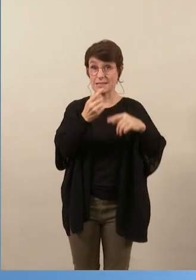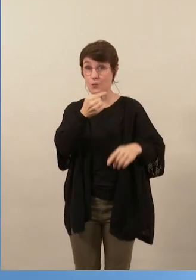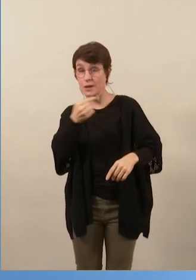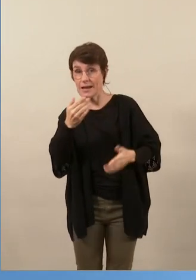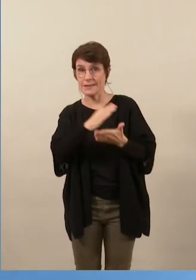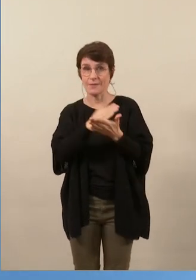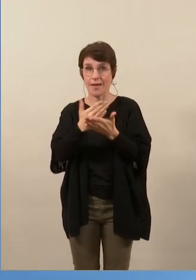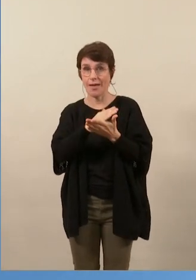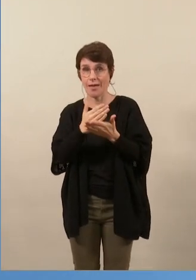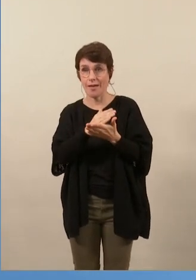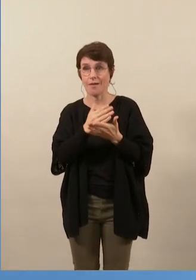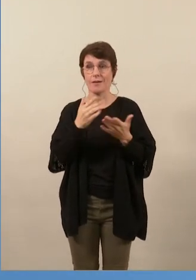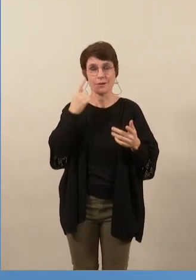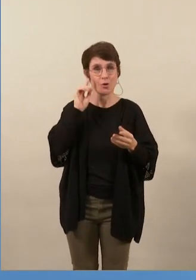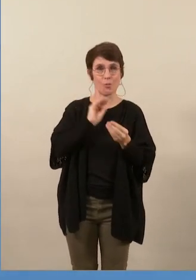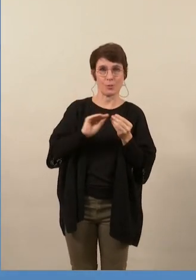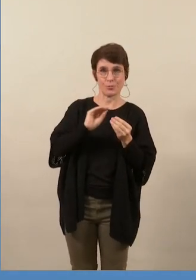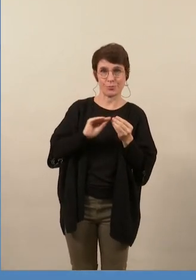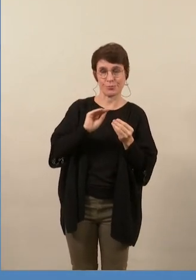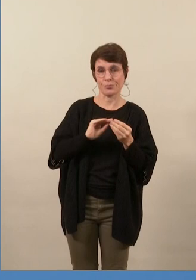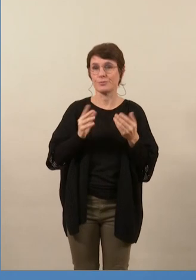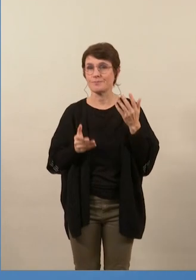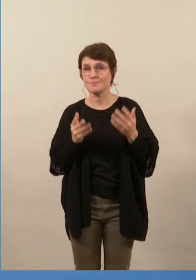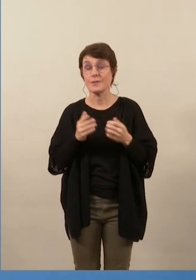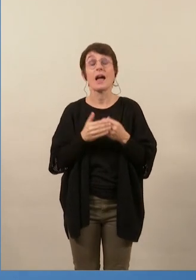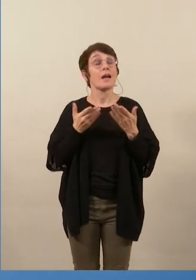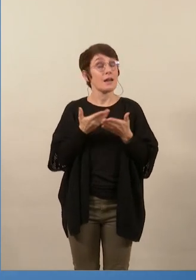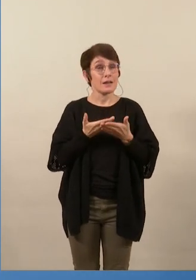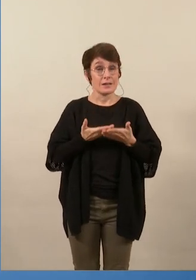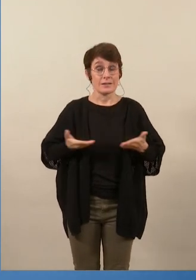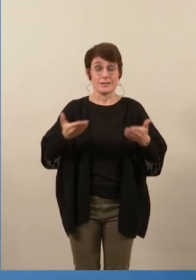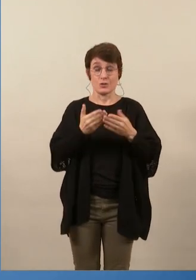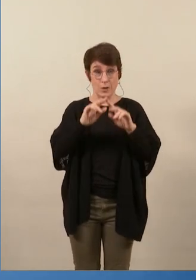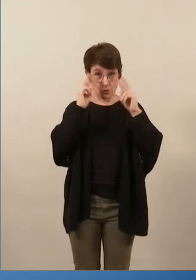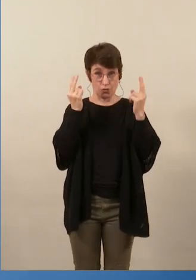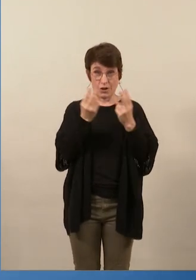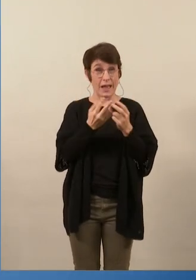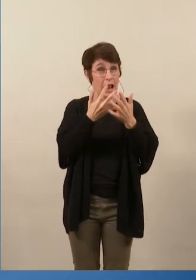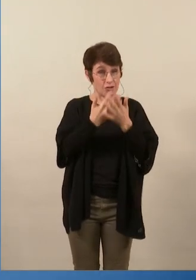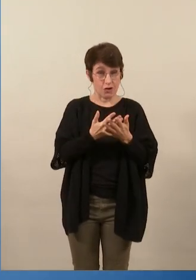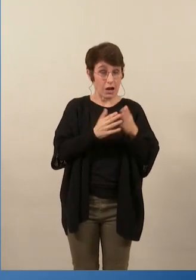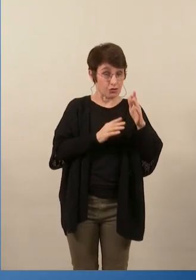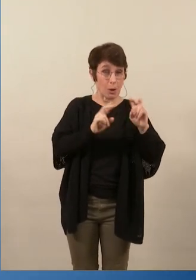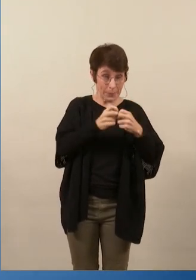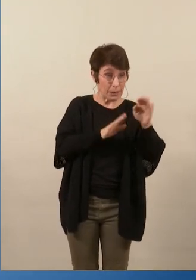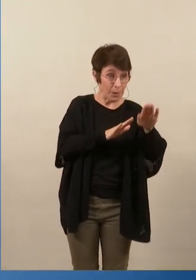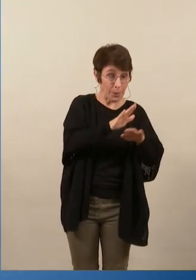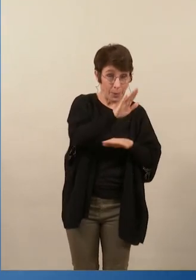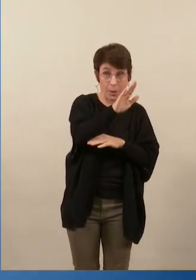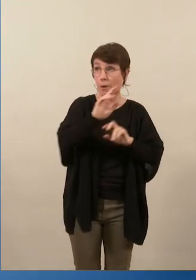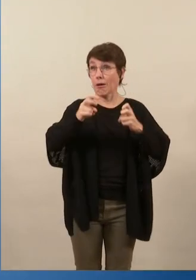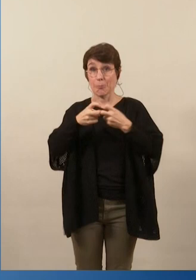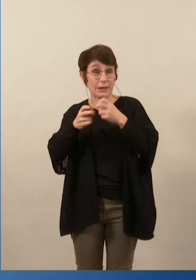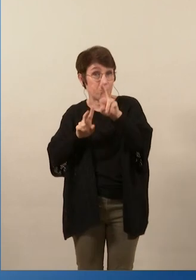rang dans le contexte général d'inflation et d'augmentation des charges qui touche l'ensemble de la